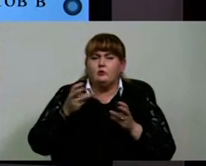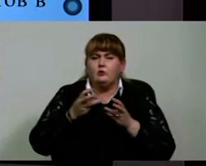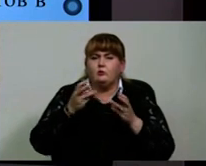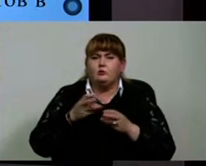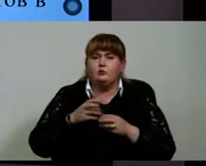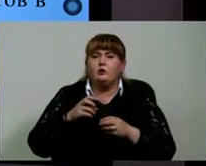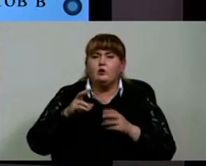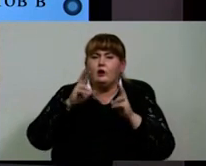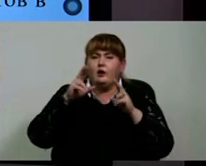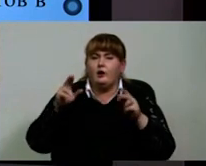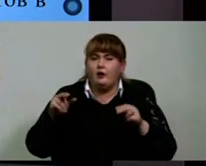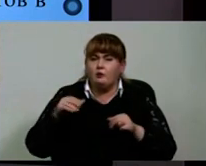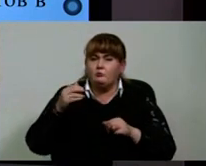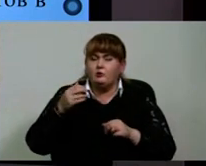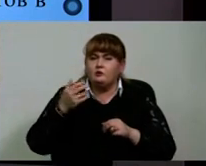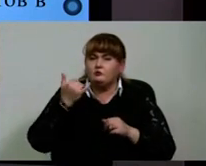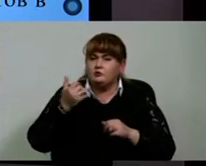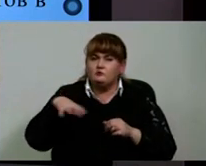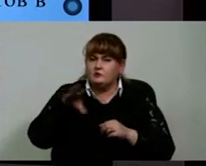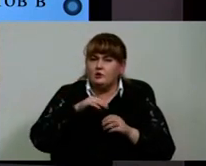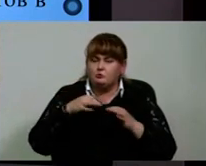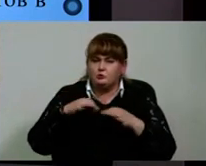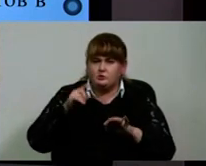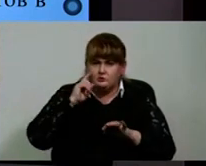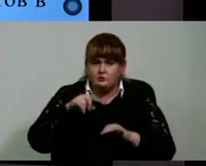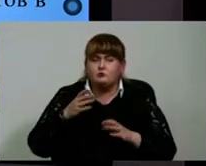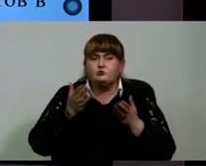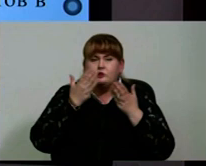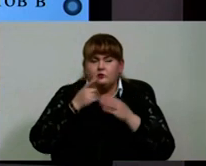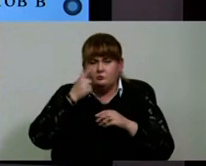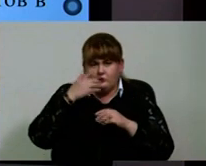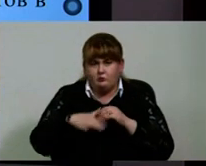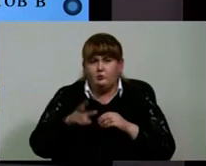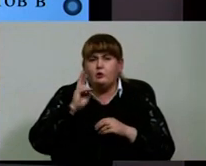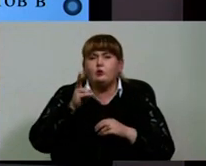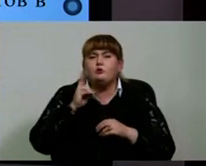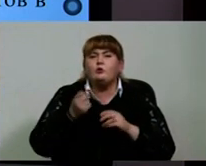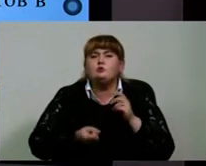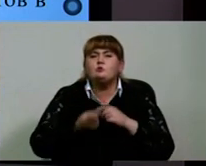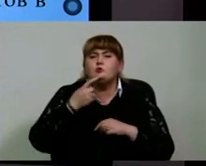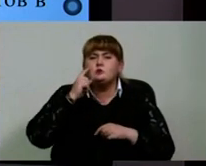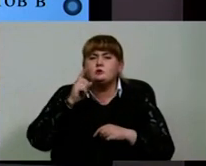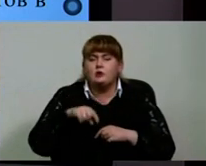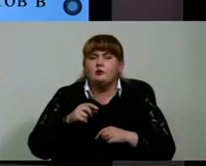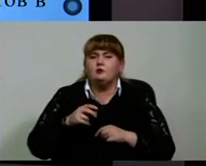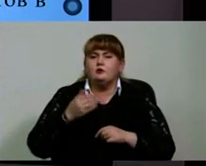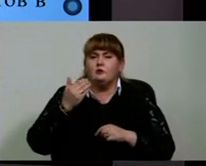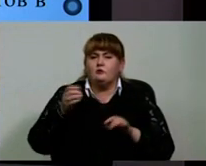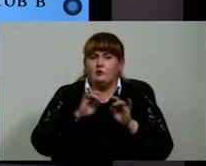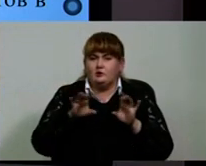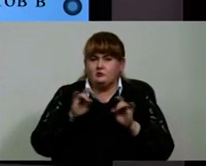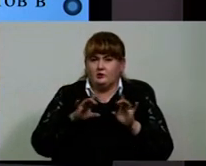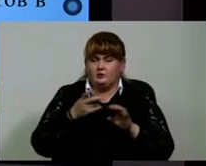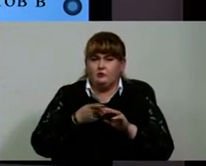знает, что в Кремль нынче всех пускают. Читатель понимает, кто источник знаний Шурки. Да-да, ему